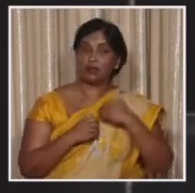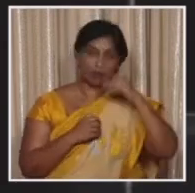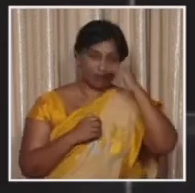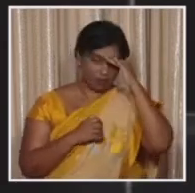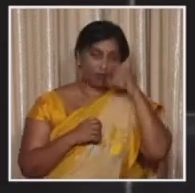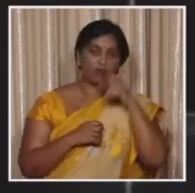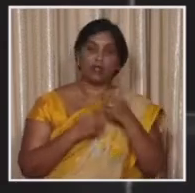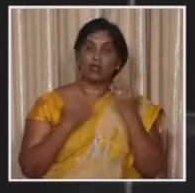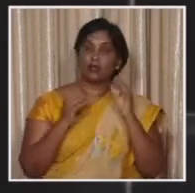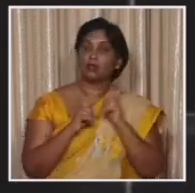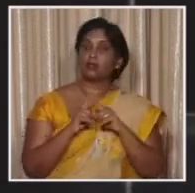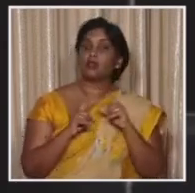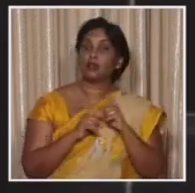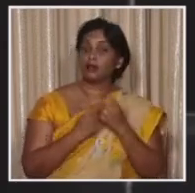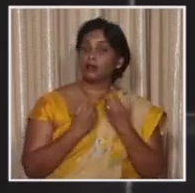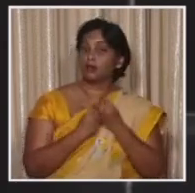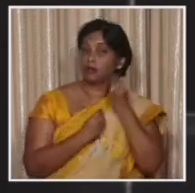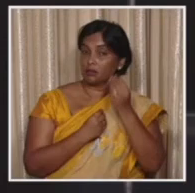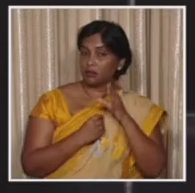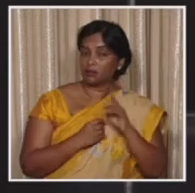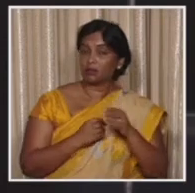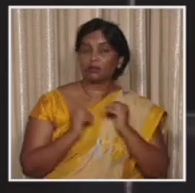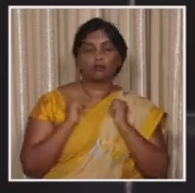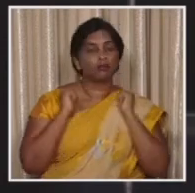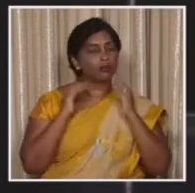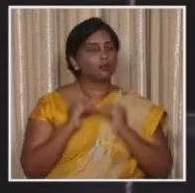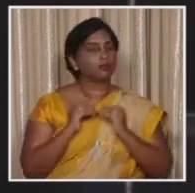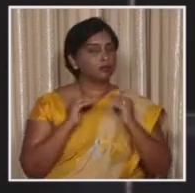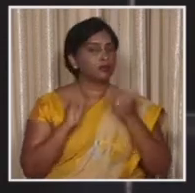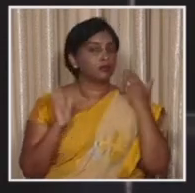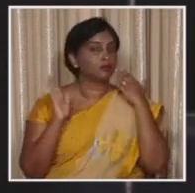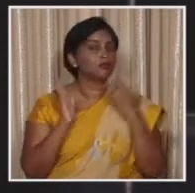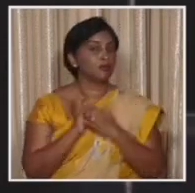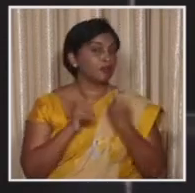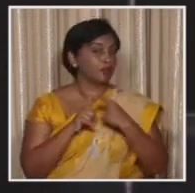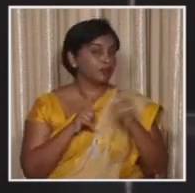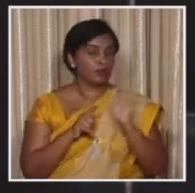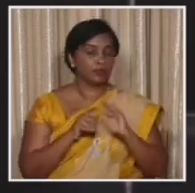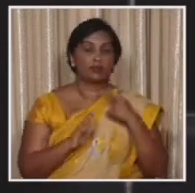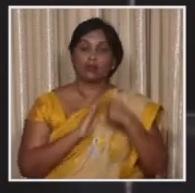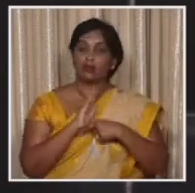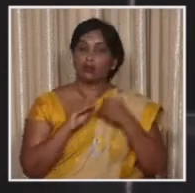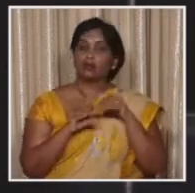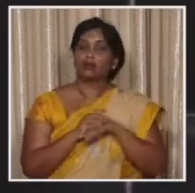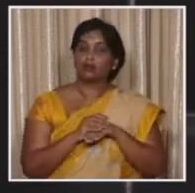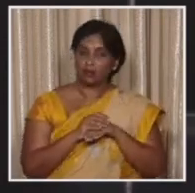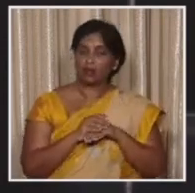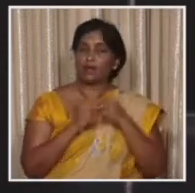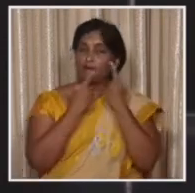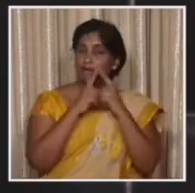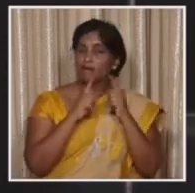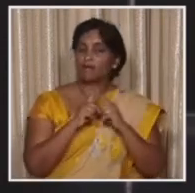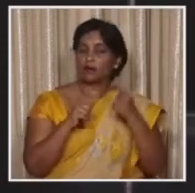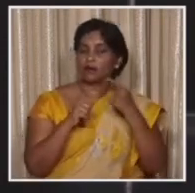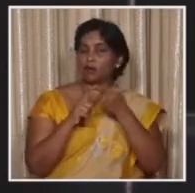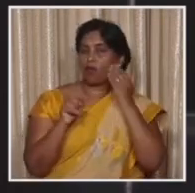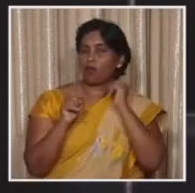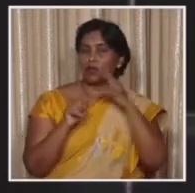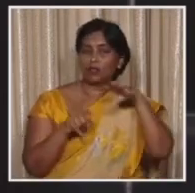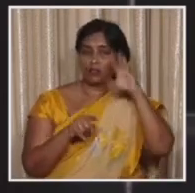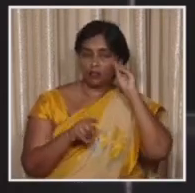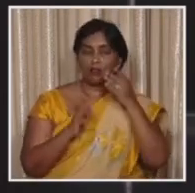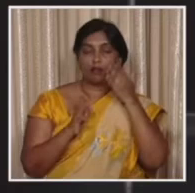නායකයන් නිදහස් අධ්‍යාපනය ලබා දීම වැනි ප්‍රගතිශීලී පියවරන් ගැනීමට පමණක් නොව රට තුළ පැවති විවිධත්වය තේරුම් ගනිමින්